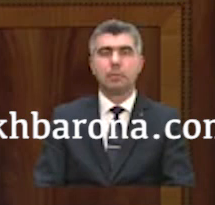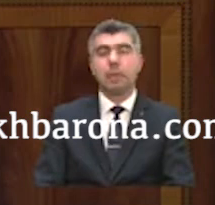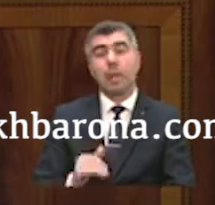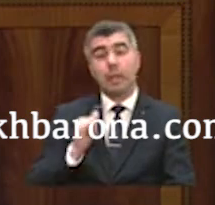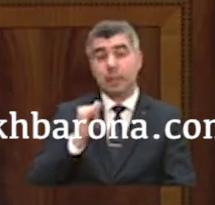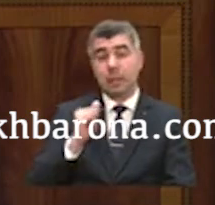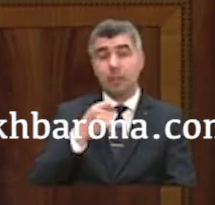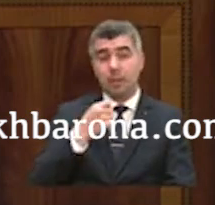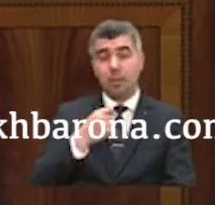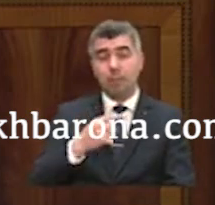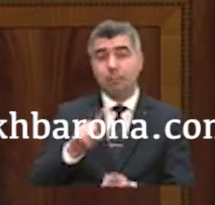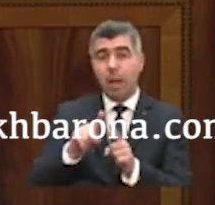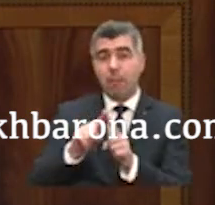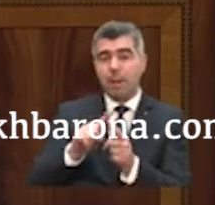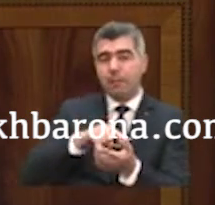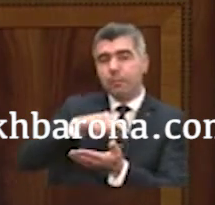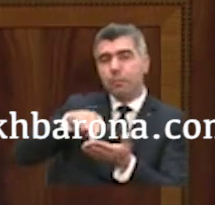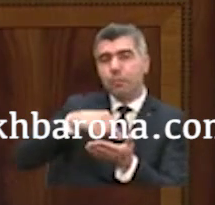هاد الاسطوانه